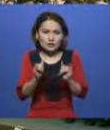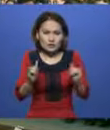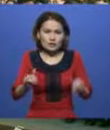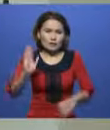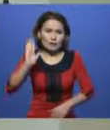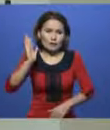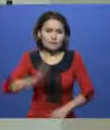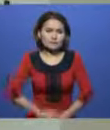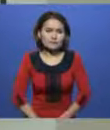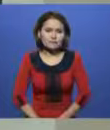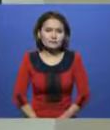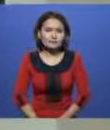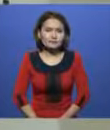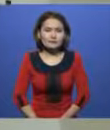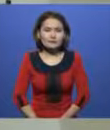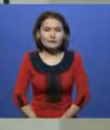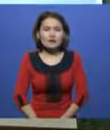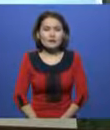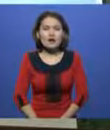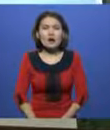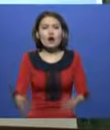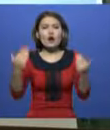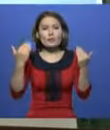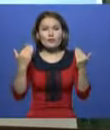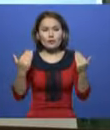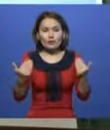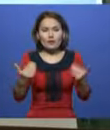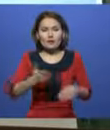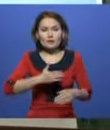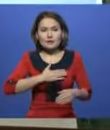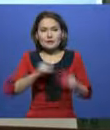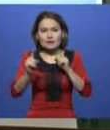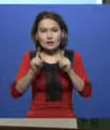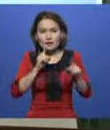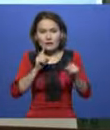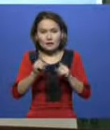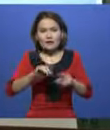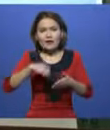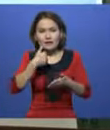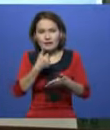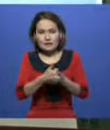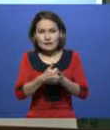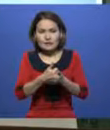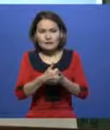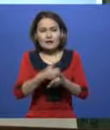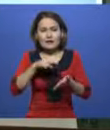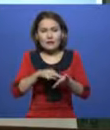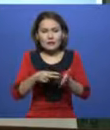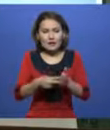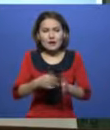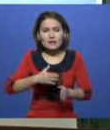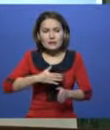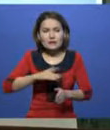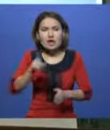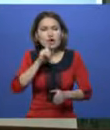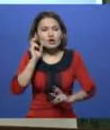түспек. Бүгінгі өткізіп жатқан шараның негізгі мақсаты бұл мемлекеттік қызметшілер және де азаматтық қоғам